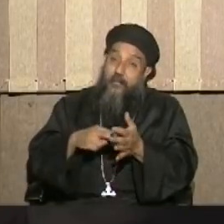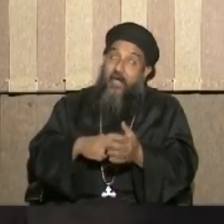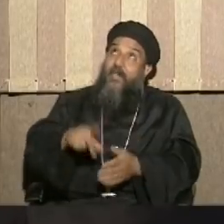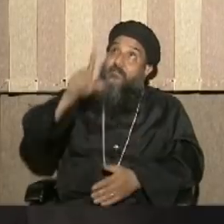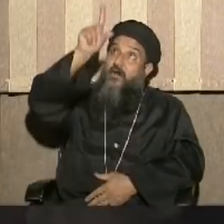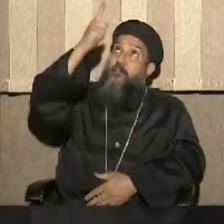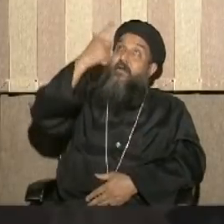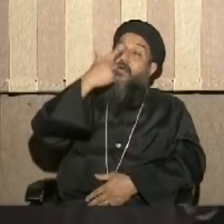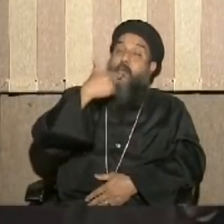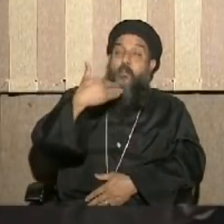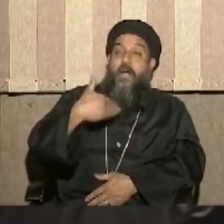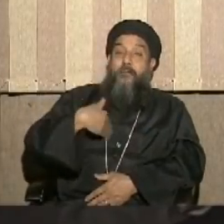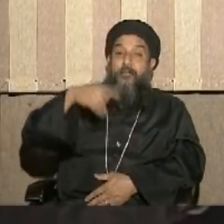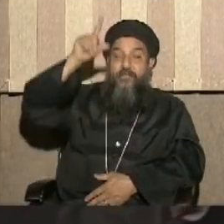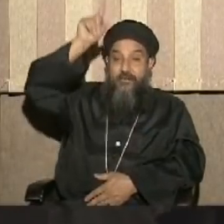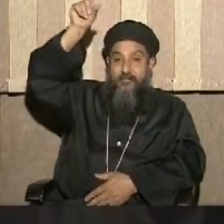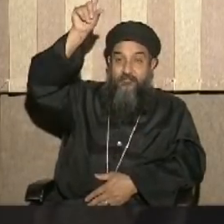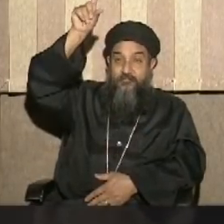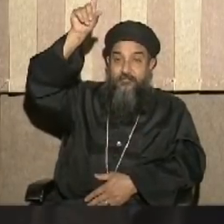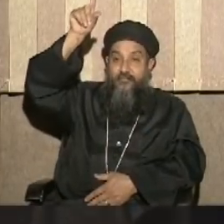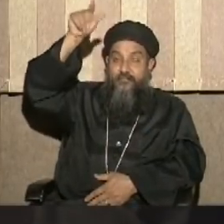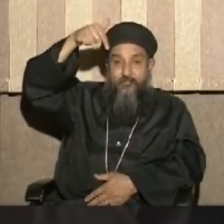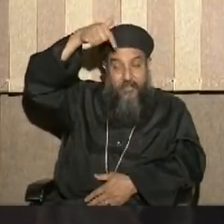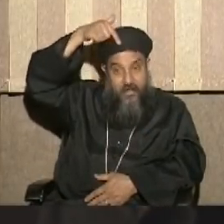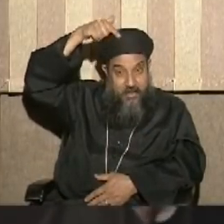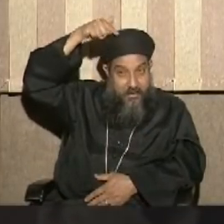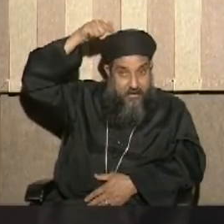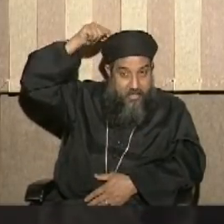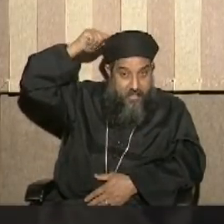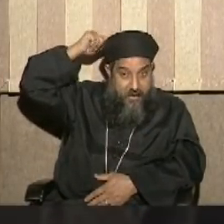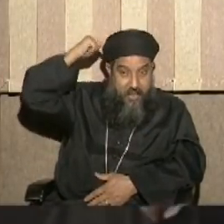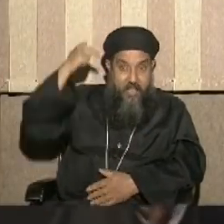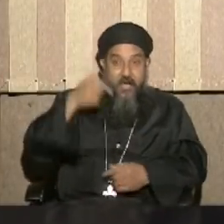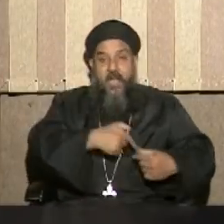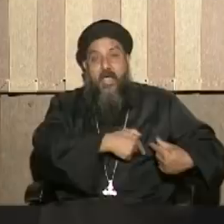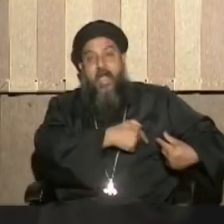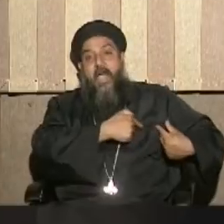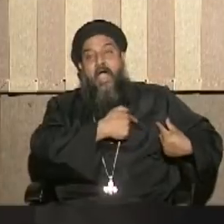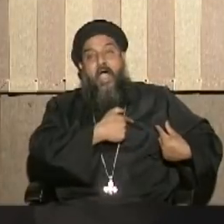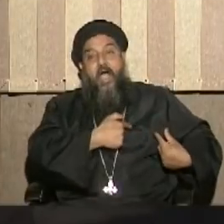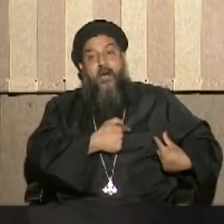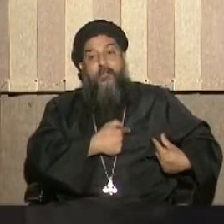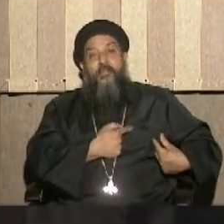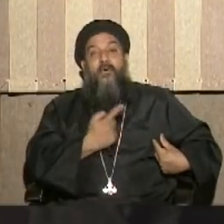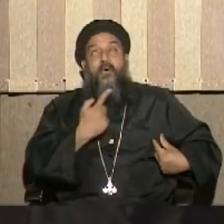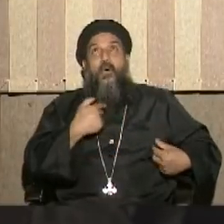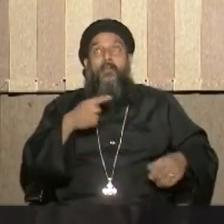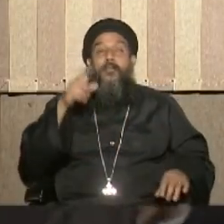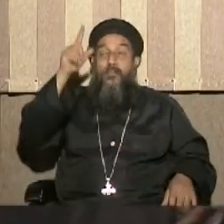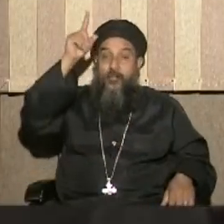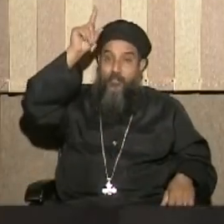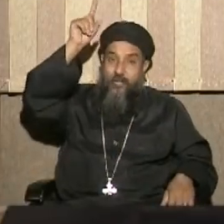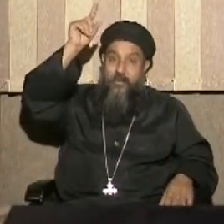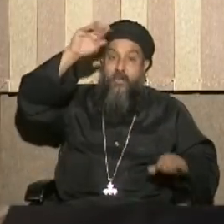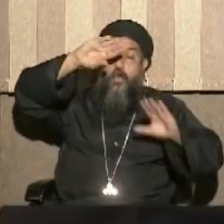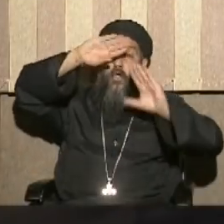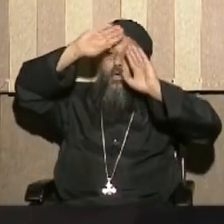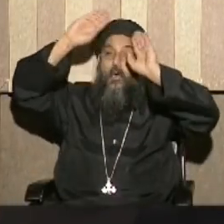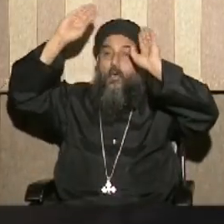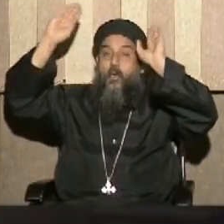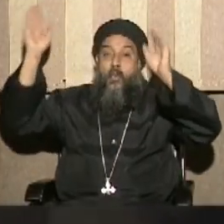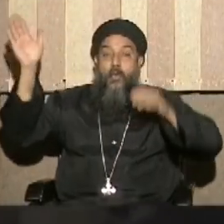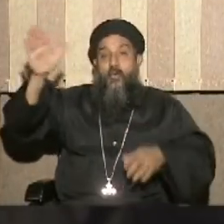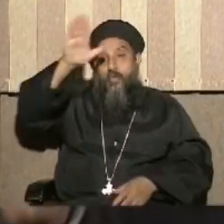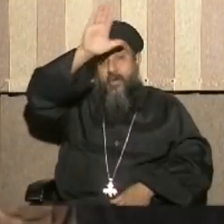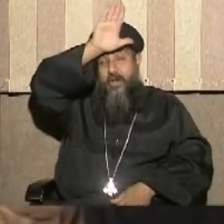مخافة الله ومحبته. قلب الراهب لازم يصير مليان بحب الله، وكل